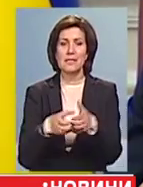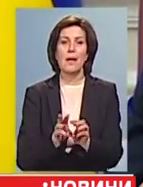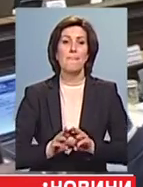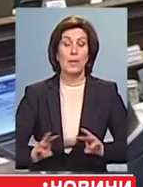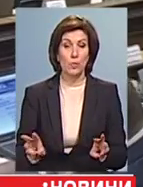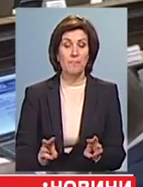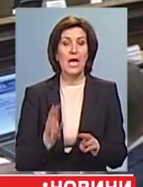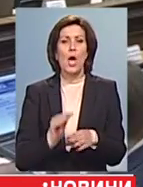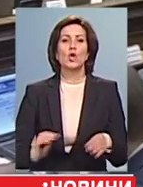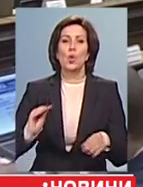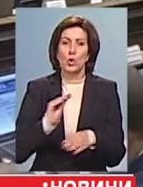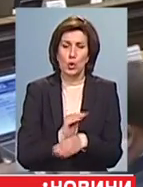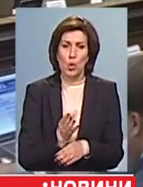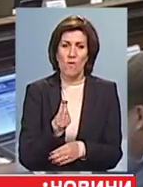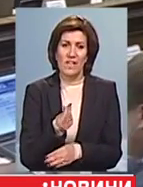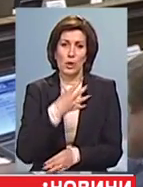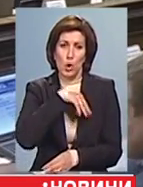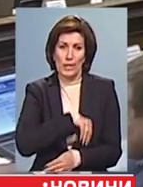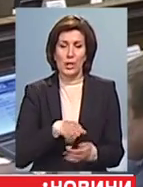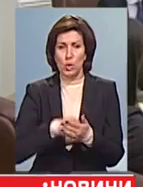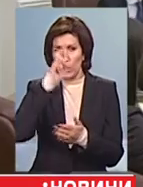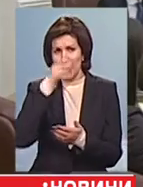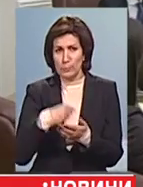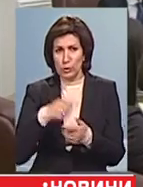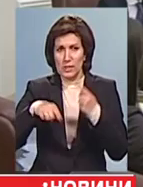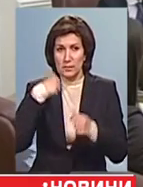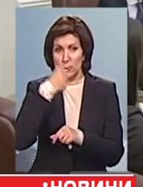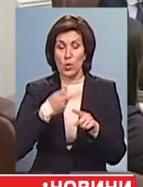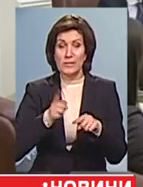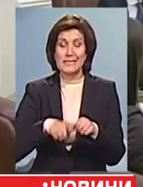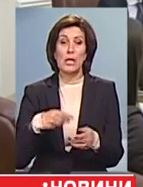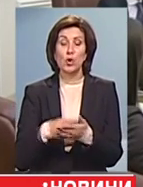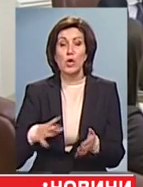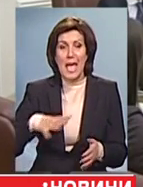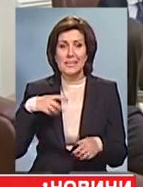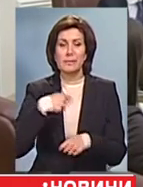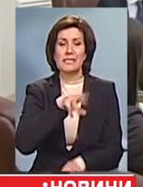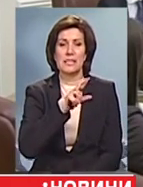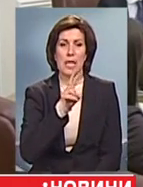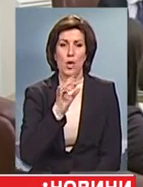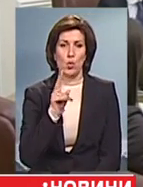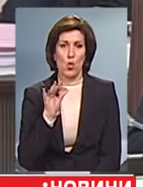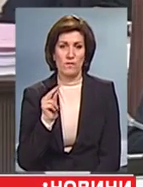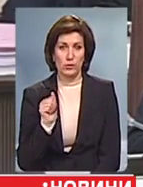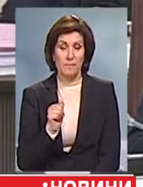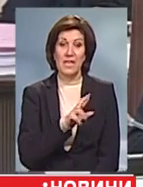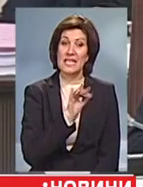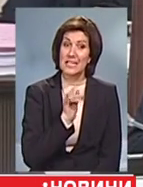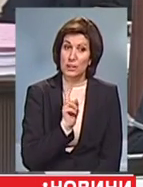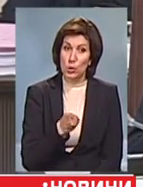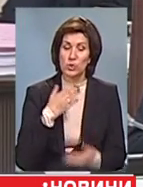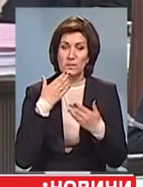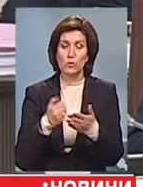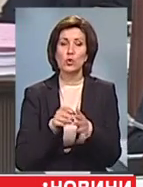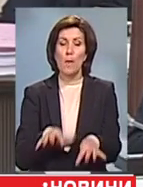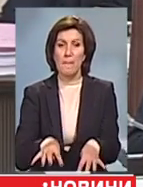Кабміну. Додатковий дохід до держбюджету наступного року – це гроші екс-президента Віктора Януковича. Арсеній Яценюк